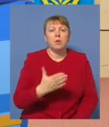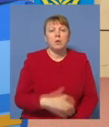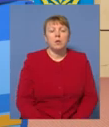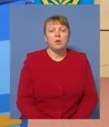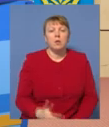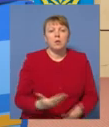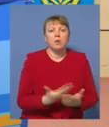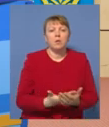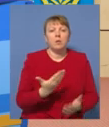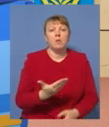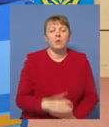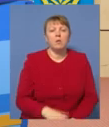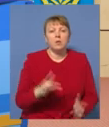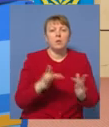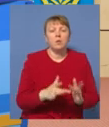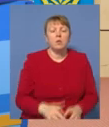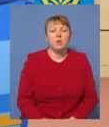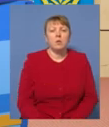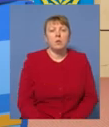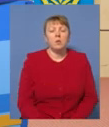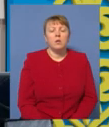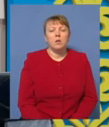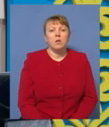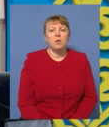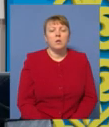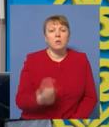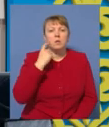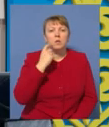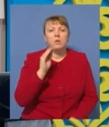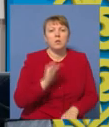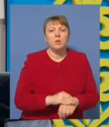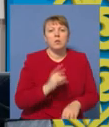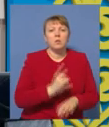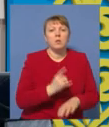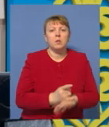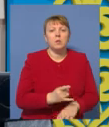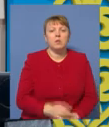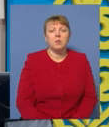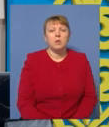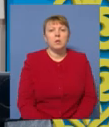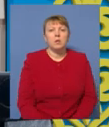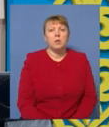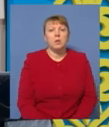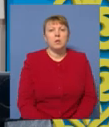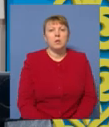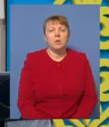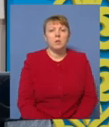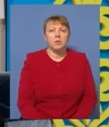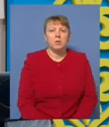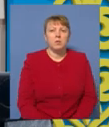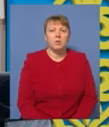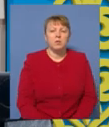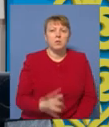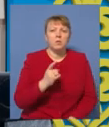же посредством интернет-связи, участились факты мошенничества, да? Да. Интернет-мошенничество и в целом